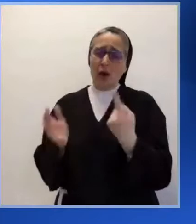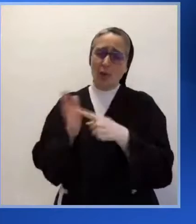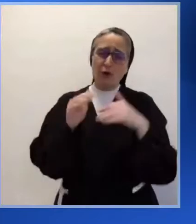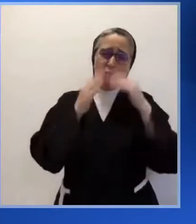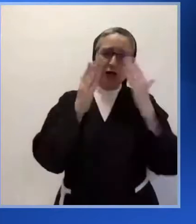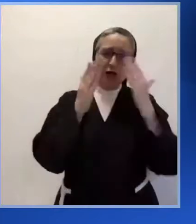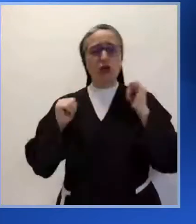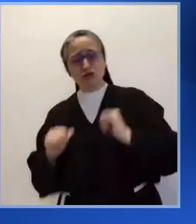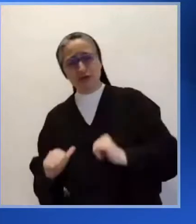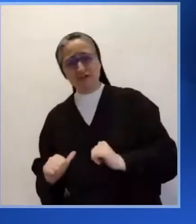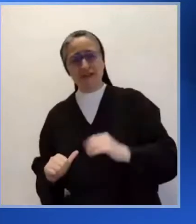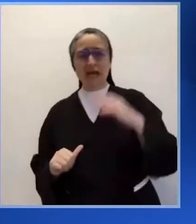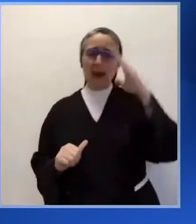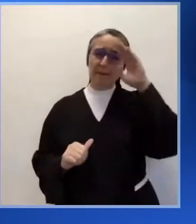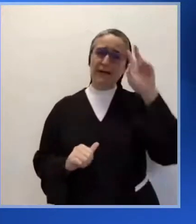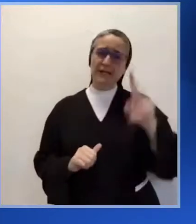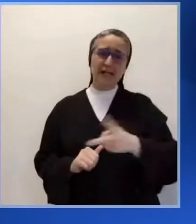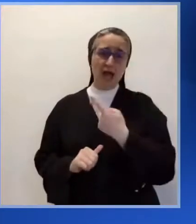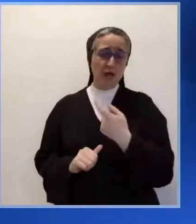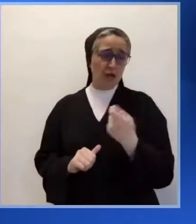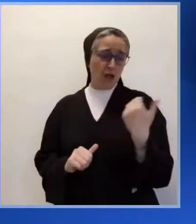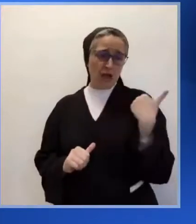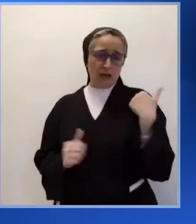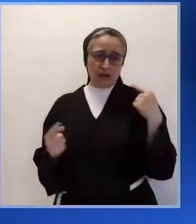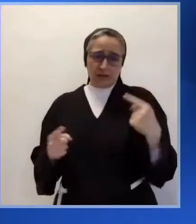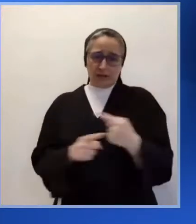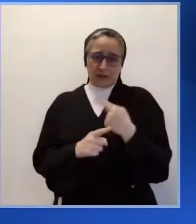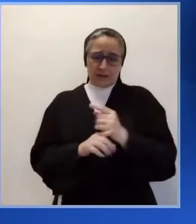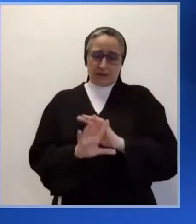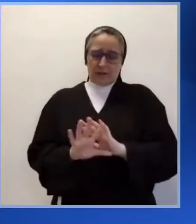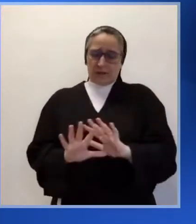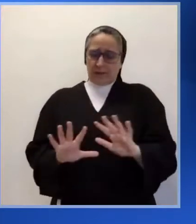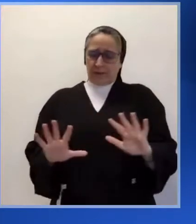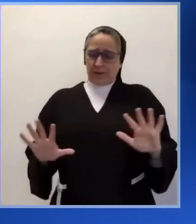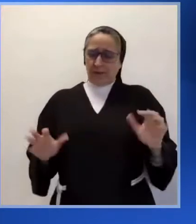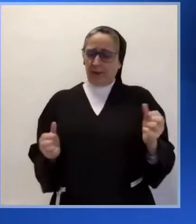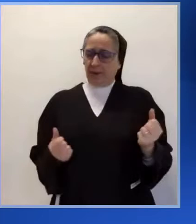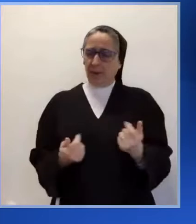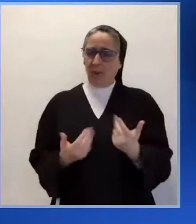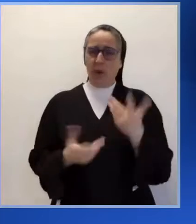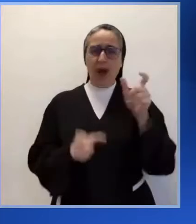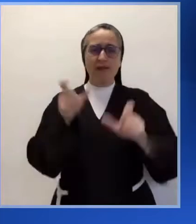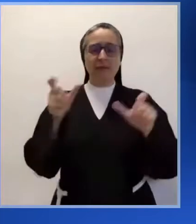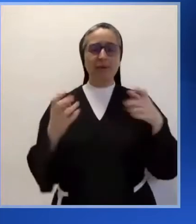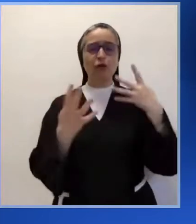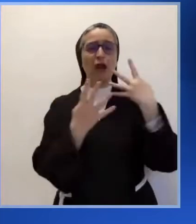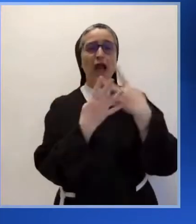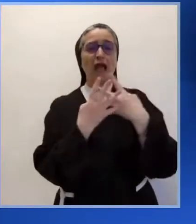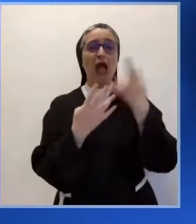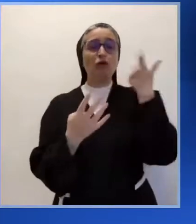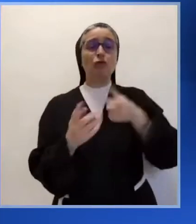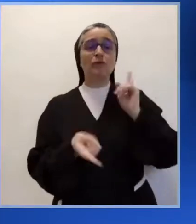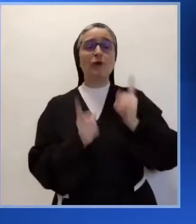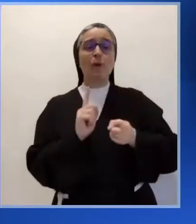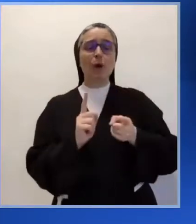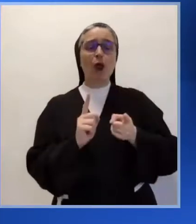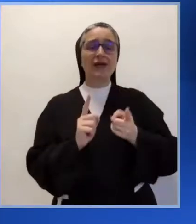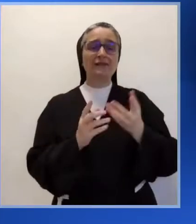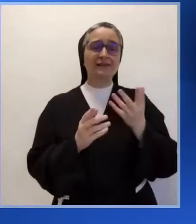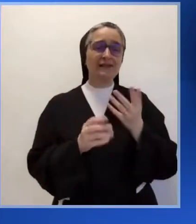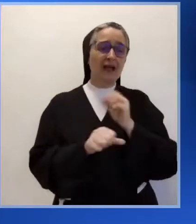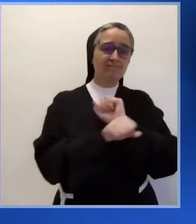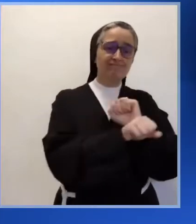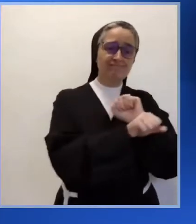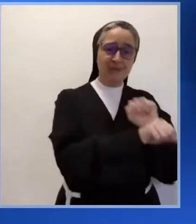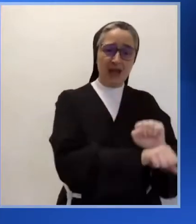e militari, dei recenti conflitti e a quanti sono incarcerati per ragioni politiche. Non